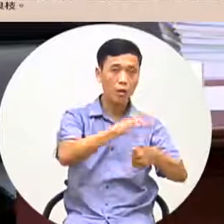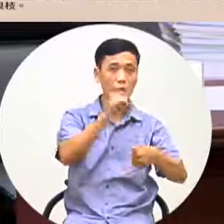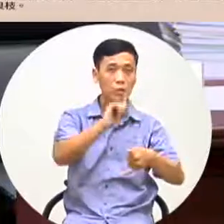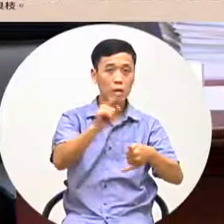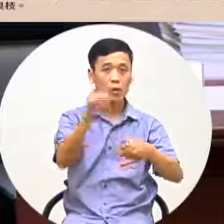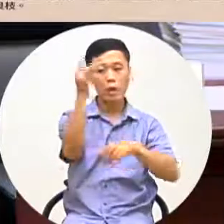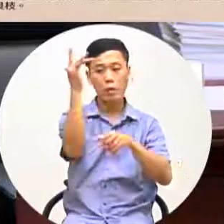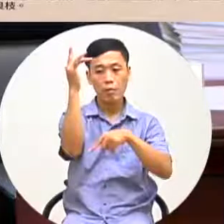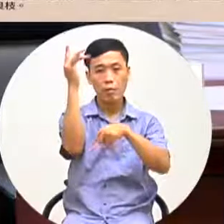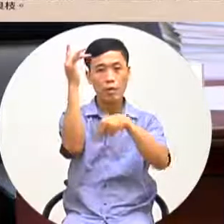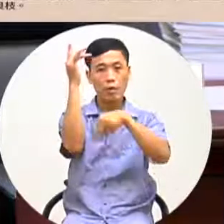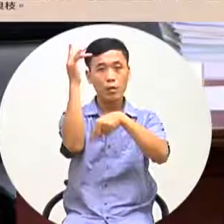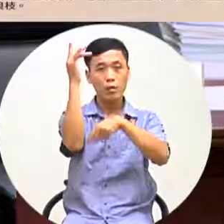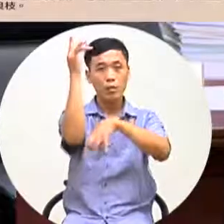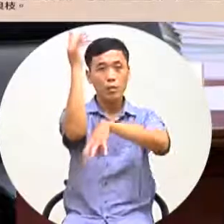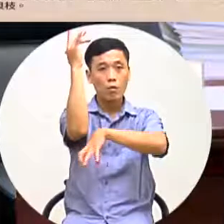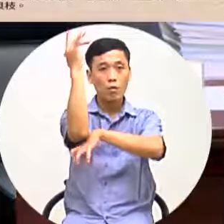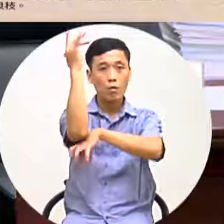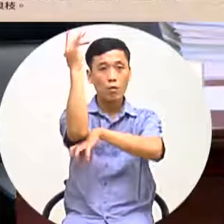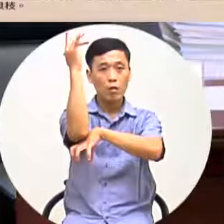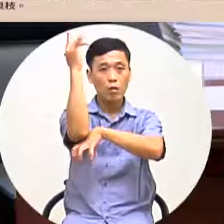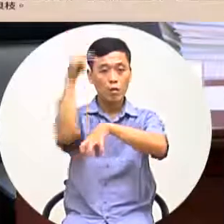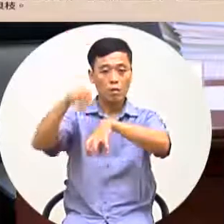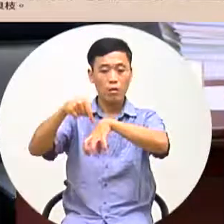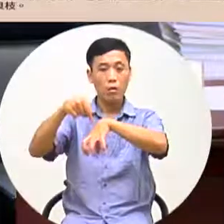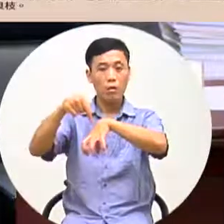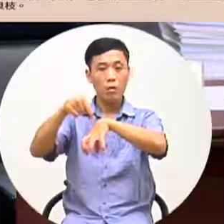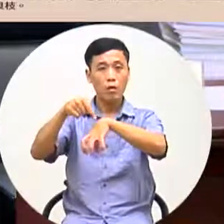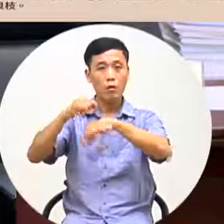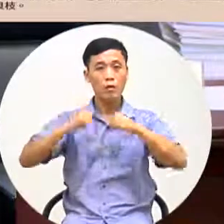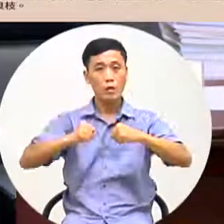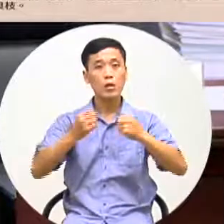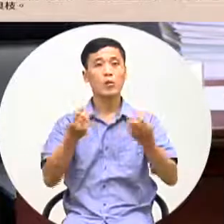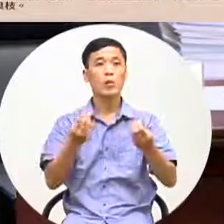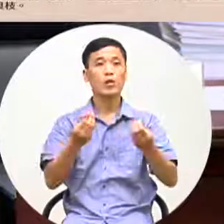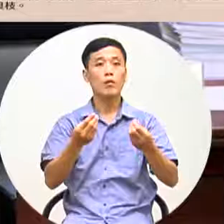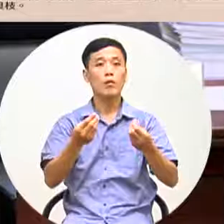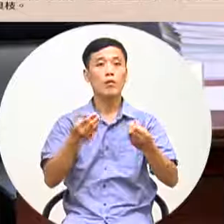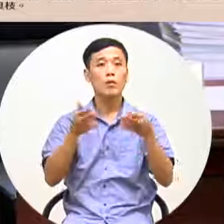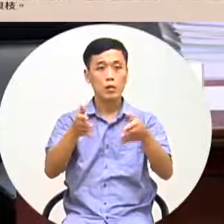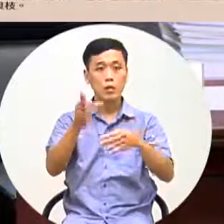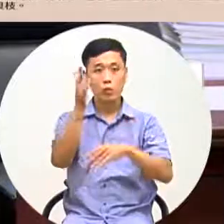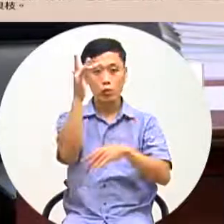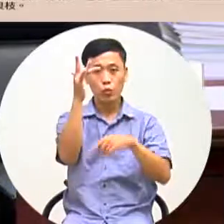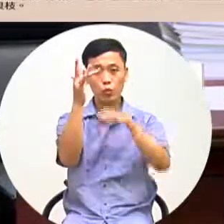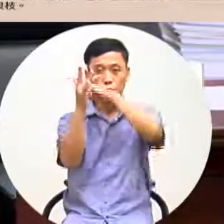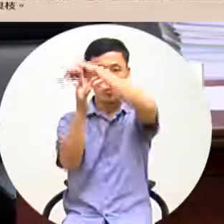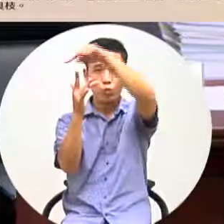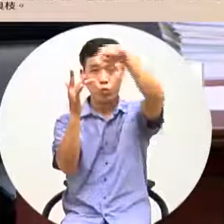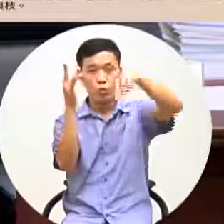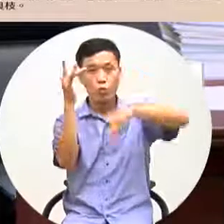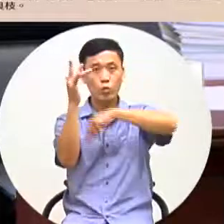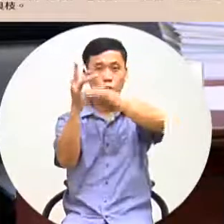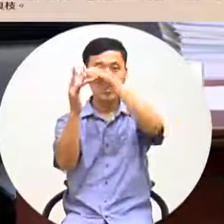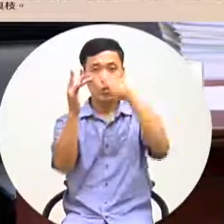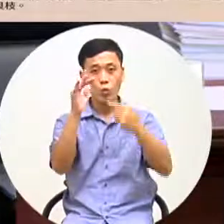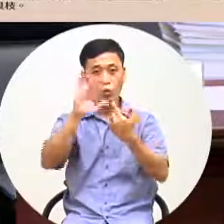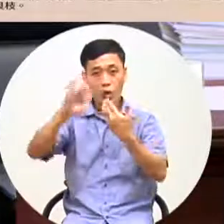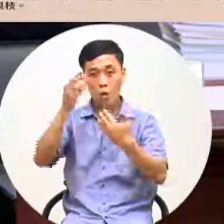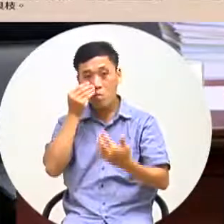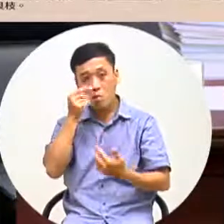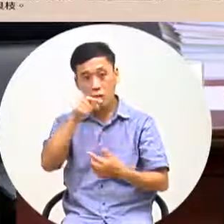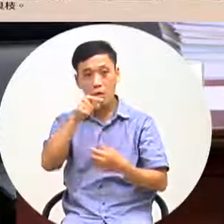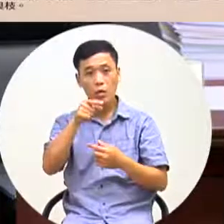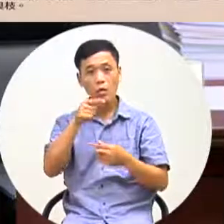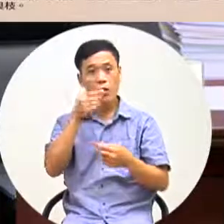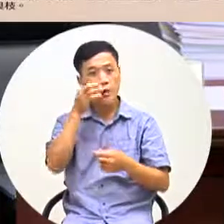是不是？根部不健康，它没有办法从你的树的外表看得出来，但是长期的危害在哪里？长期的危